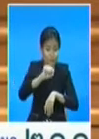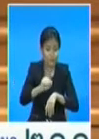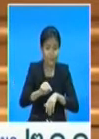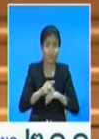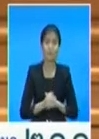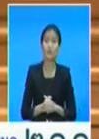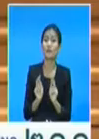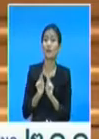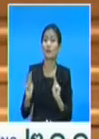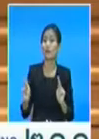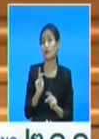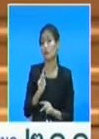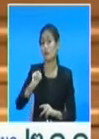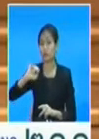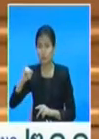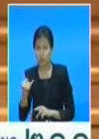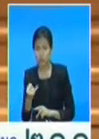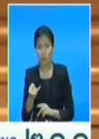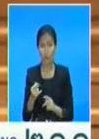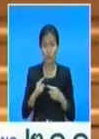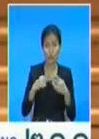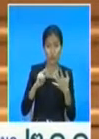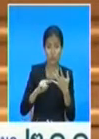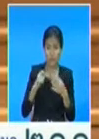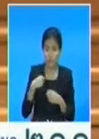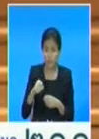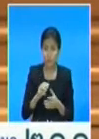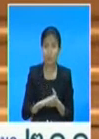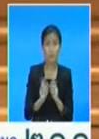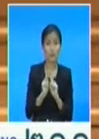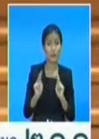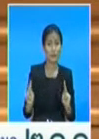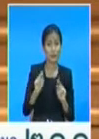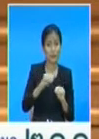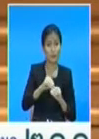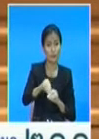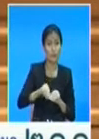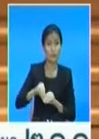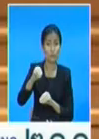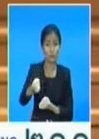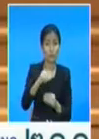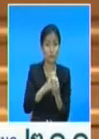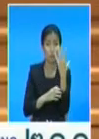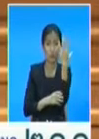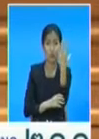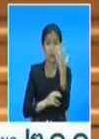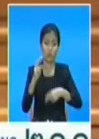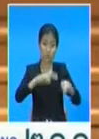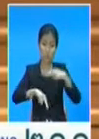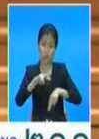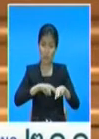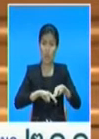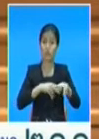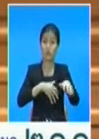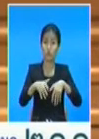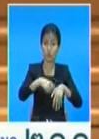กมช.ในข้อ10นะครับคณะกรรมการปลูกและดูแลต้นไม้ในชุมชนเพื่อให้ชุมชนเข้มแข็งคณะกรรม